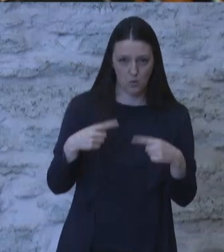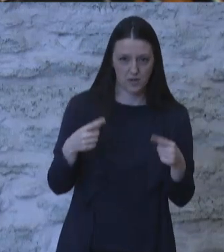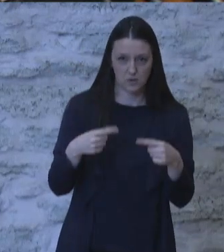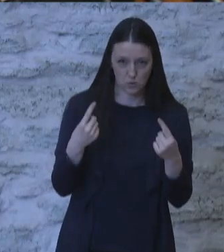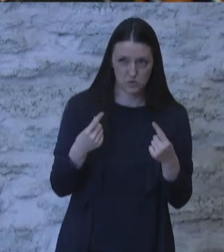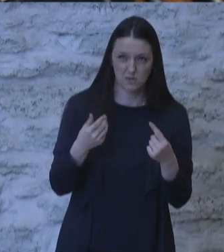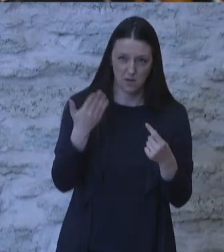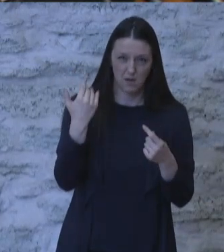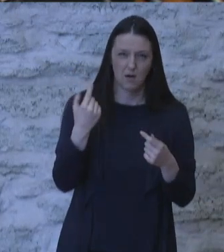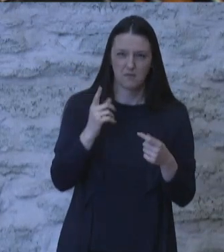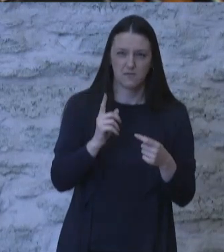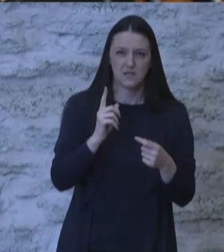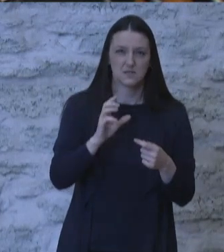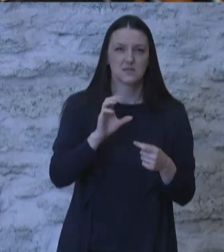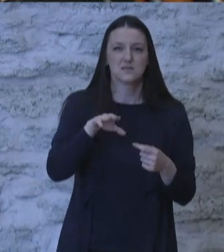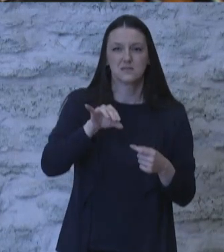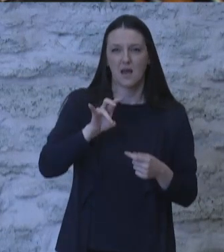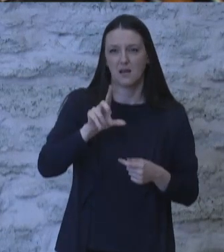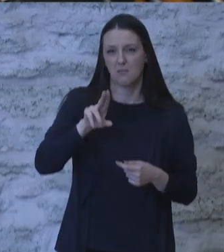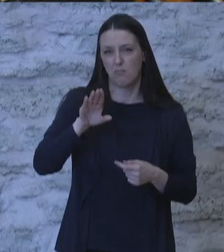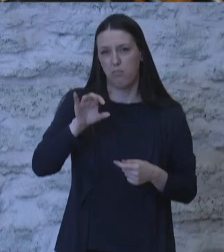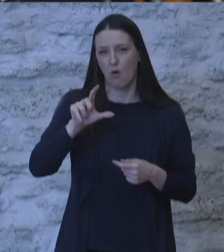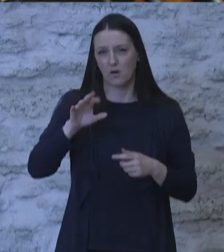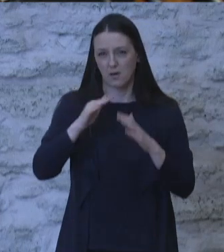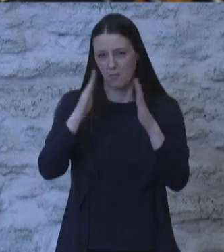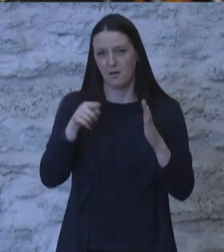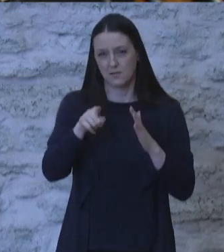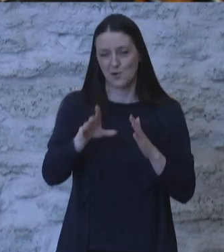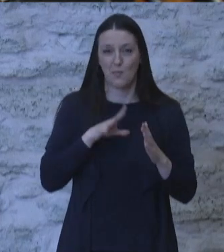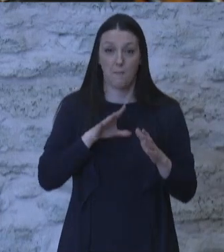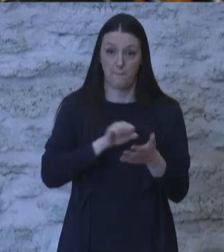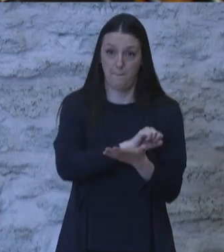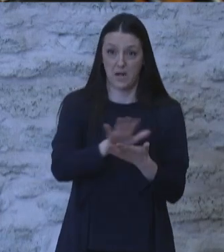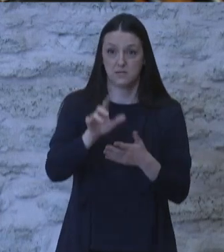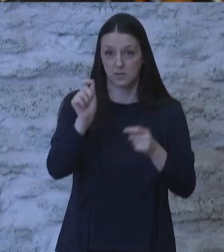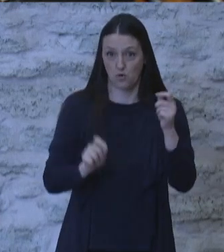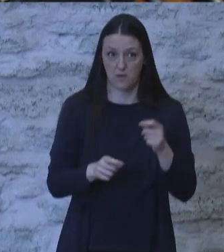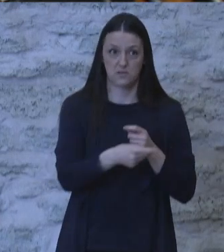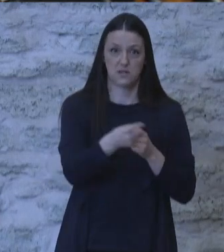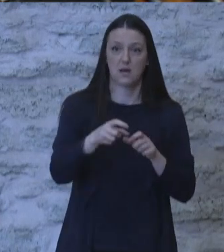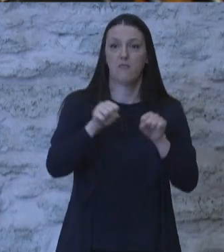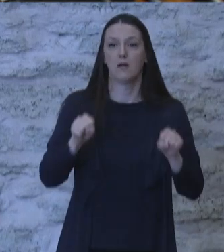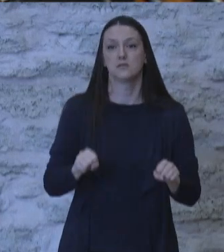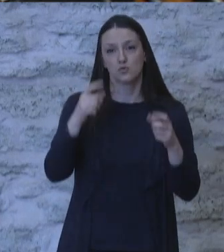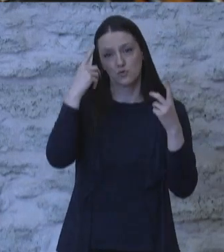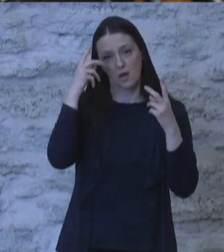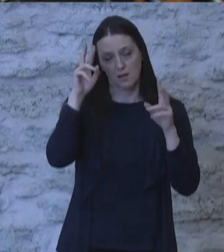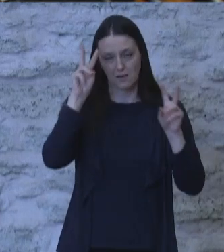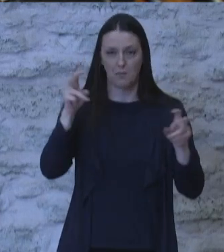kaugel, Stenbockis, presi konverentsil, kus te teatasid valitsuse nimel, et